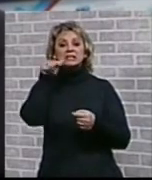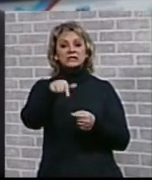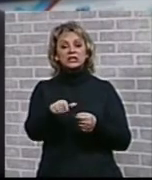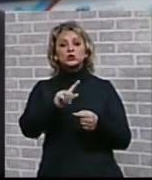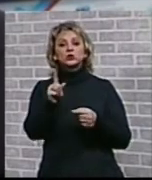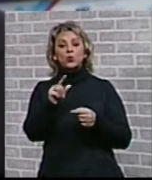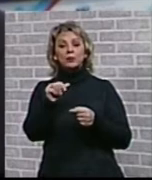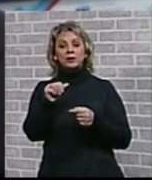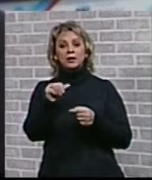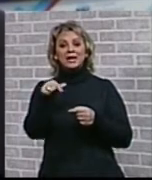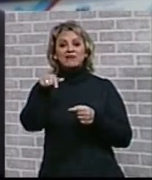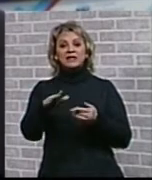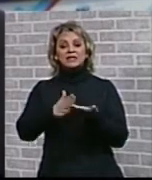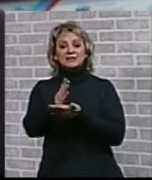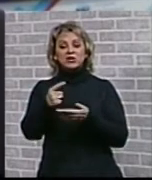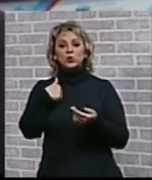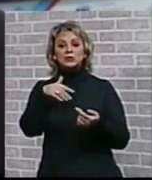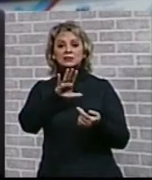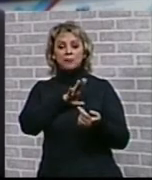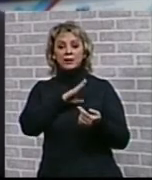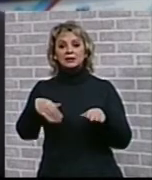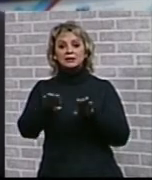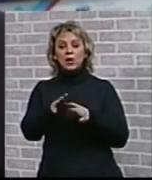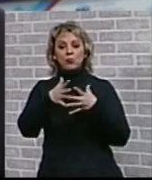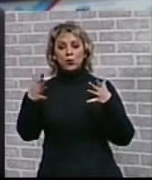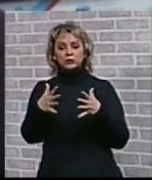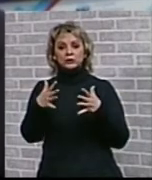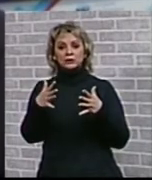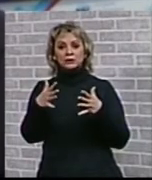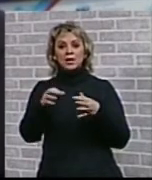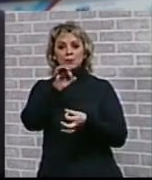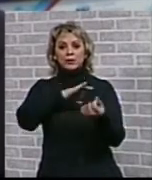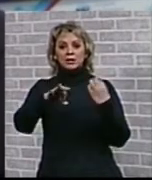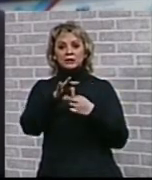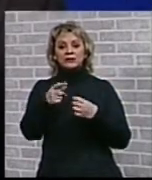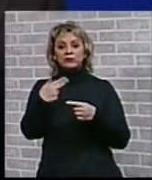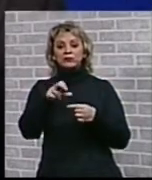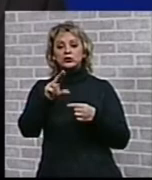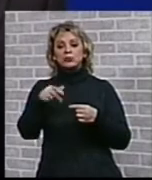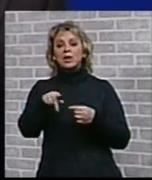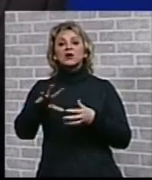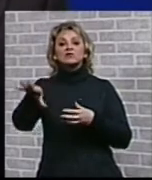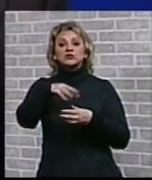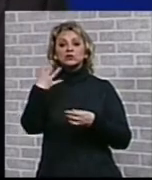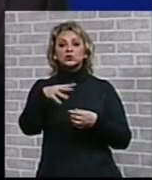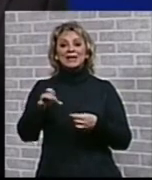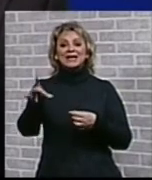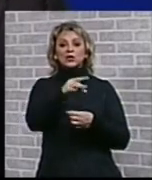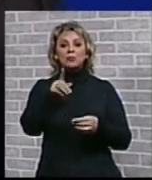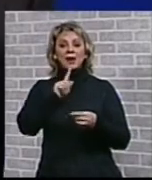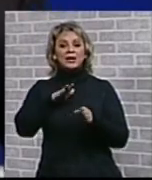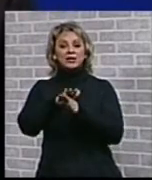именно, чтобы в этой сфере у нас было как можно больше проектов ГЧП. Всего 40 регионов пока